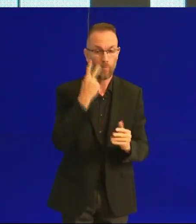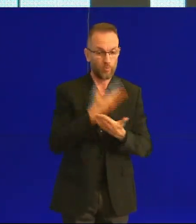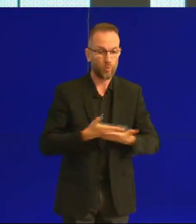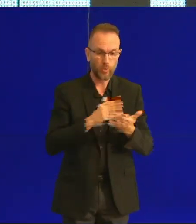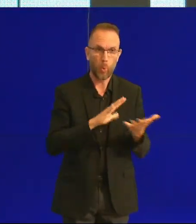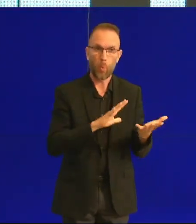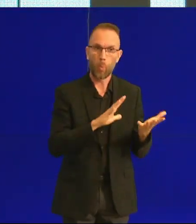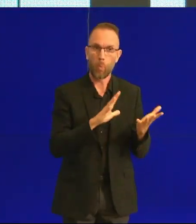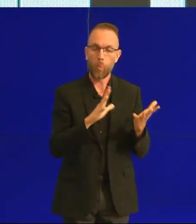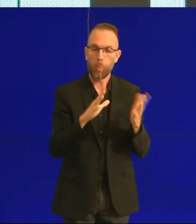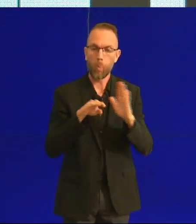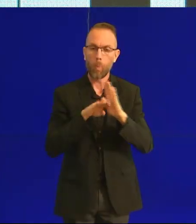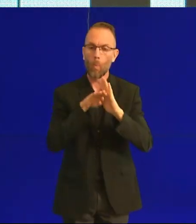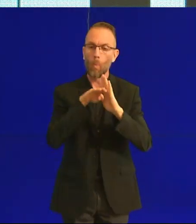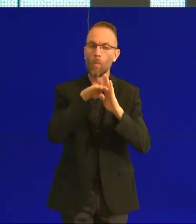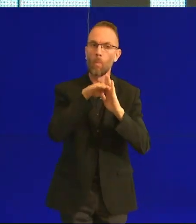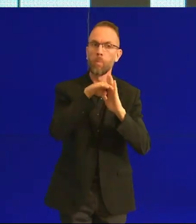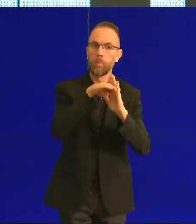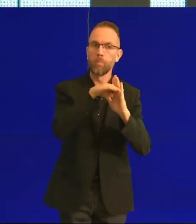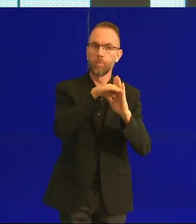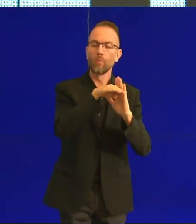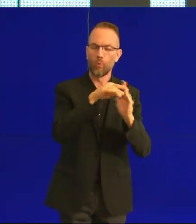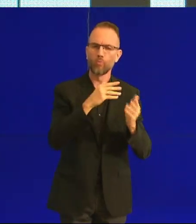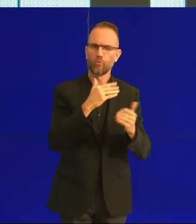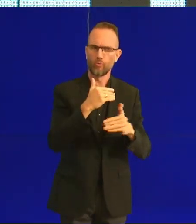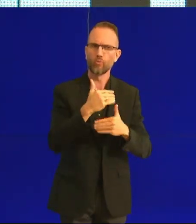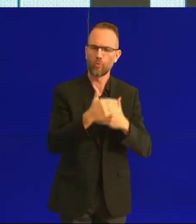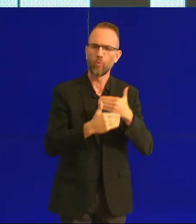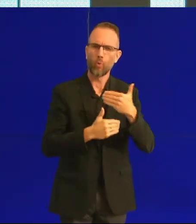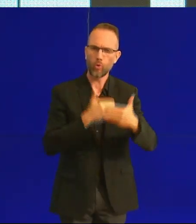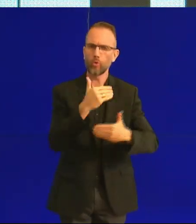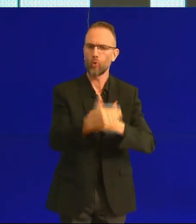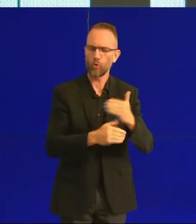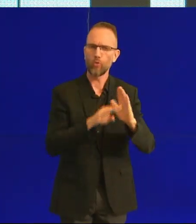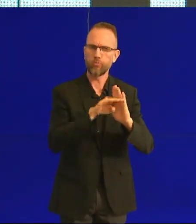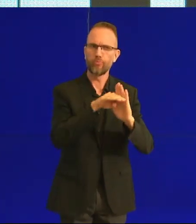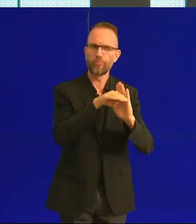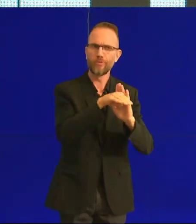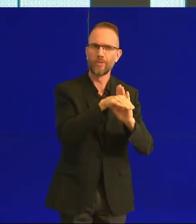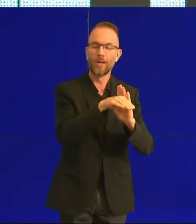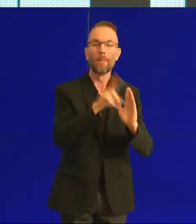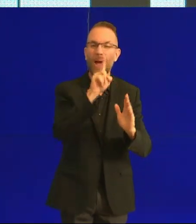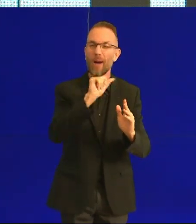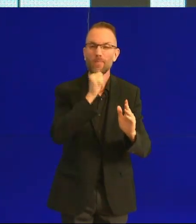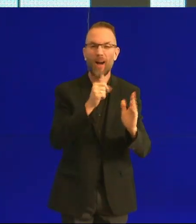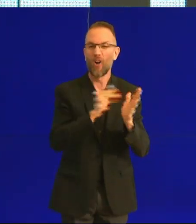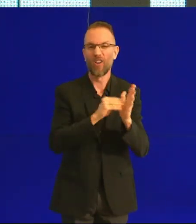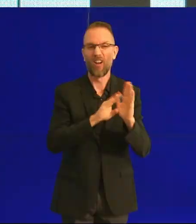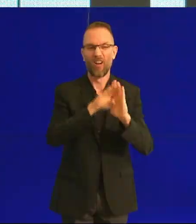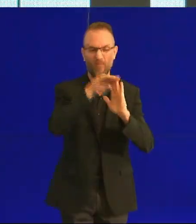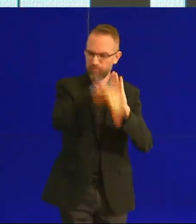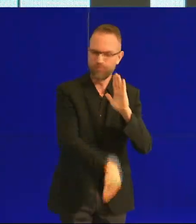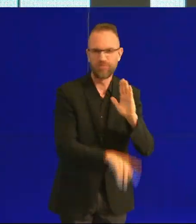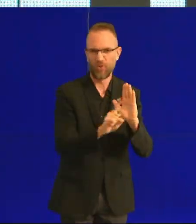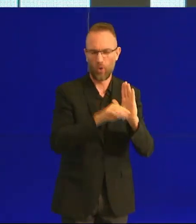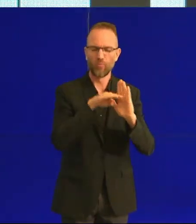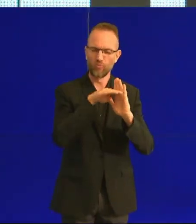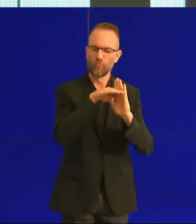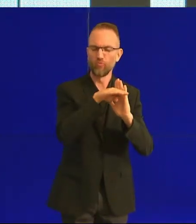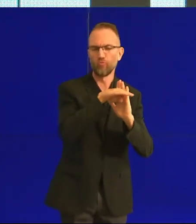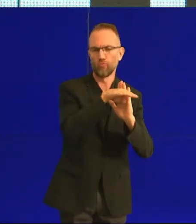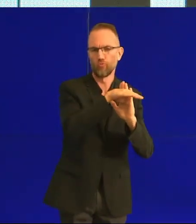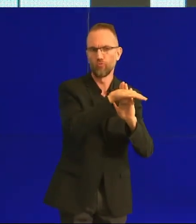baisse même si cette diminution n'est pas abrupte et nous ferons plus